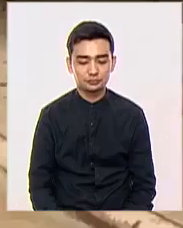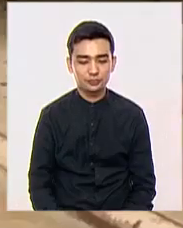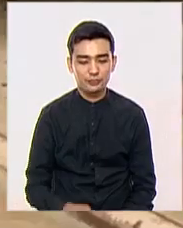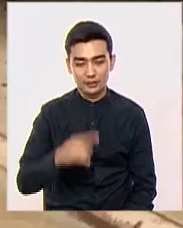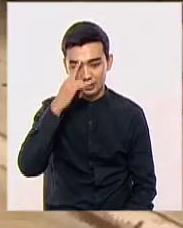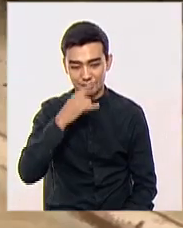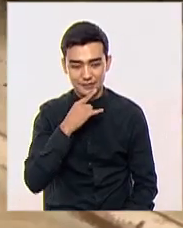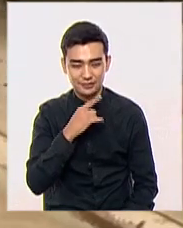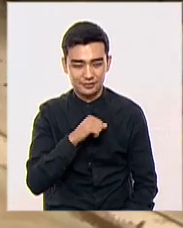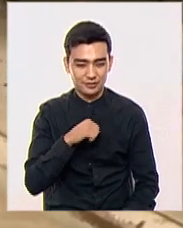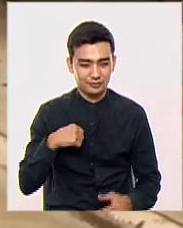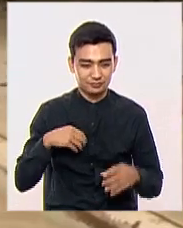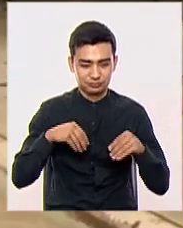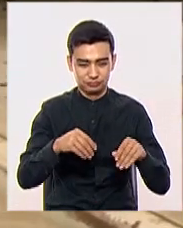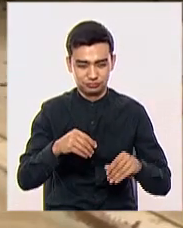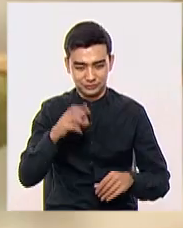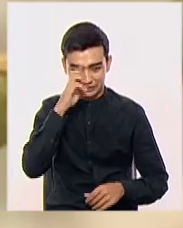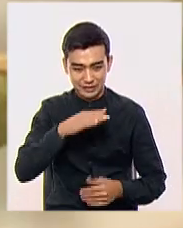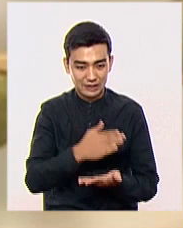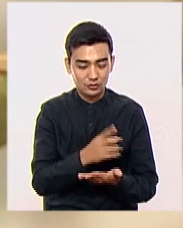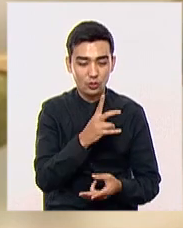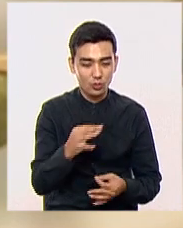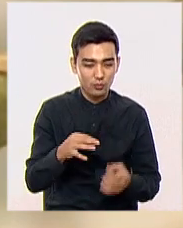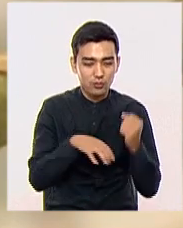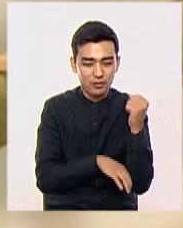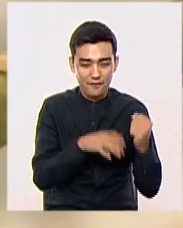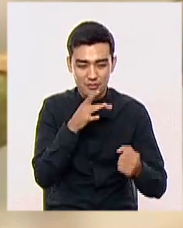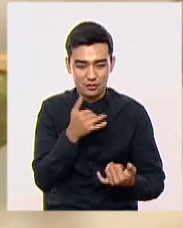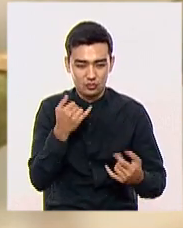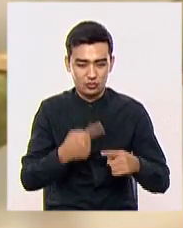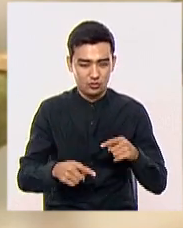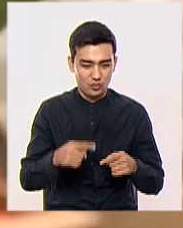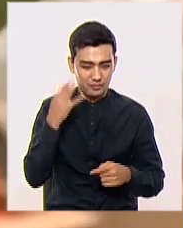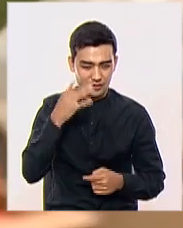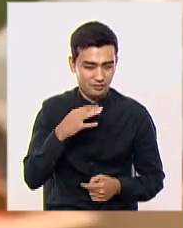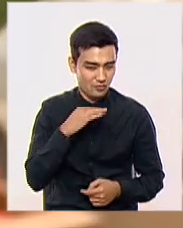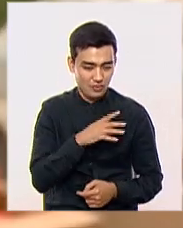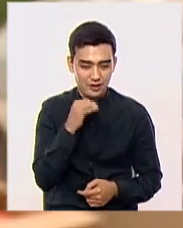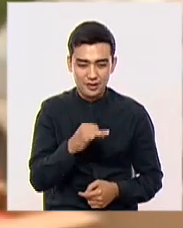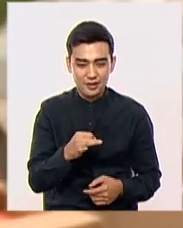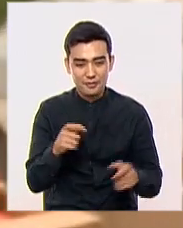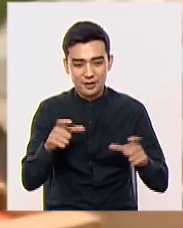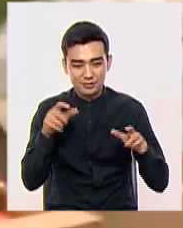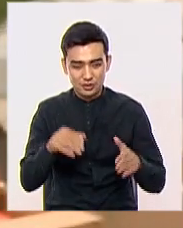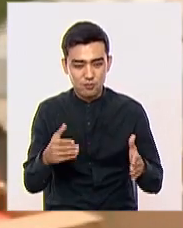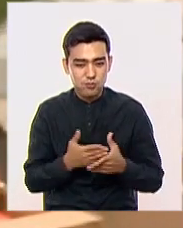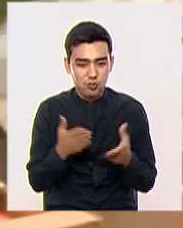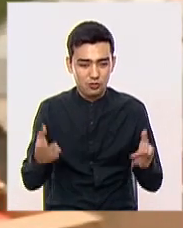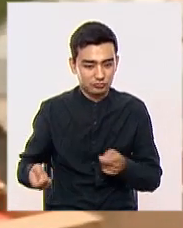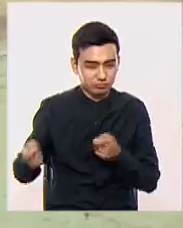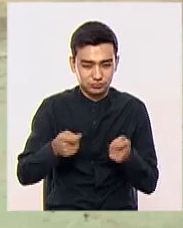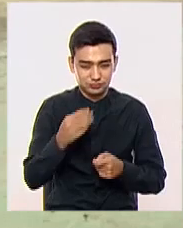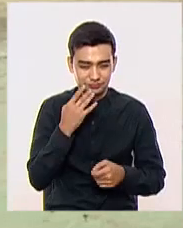Казахстан считается аграрной страной, но в последнее время складывается совсем другое впечатление. На прилавках магазинов все больше привозной